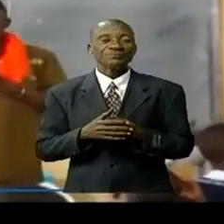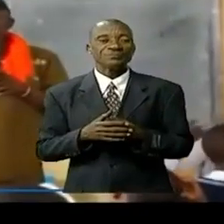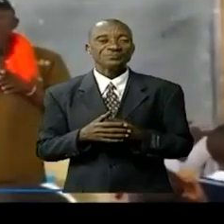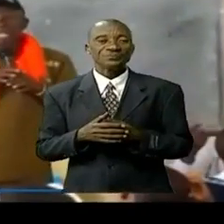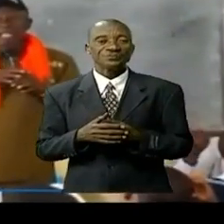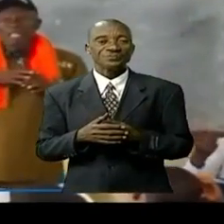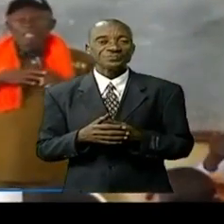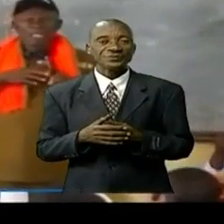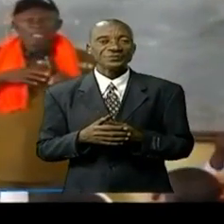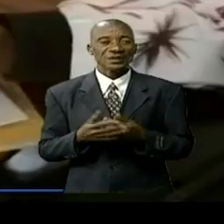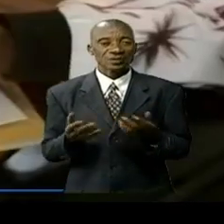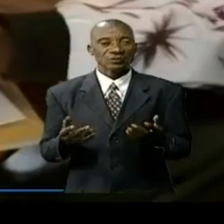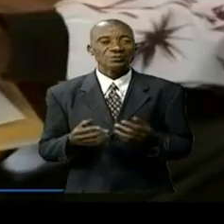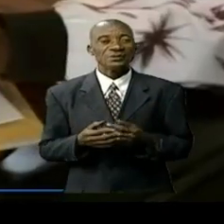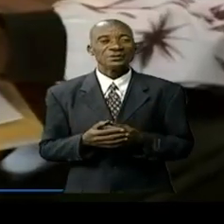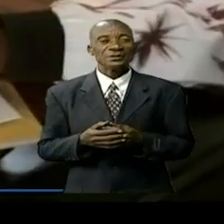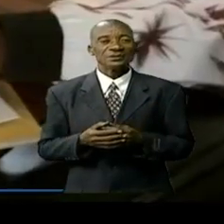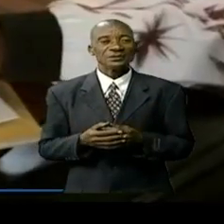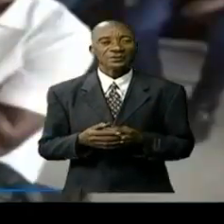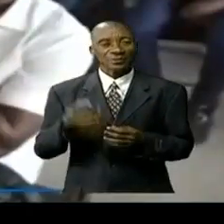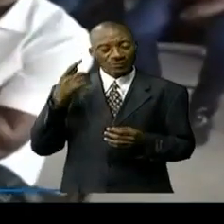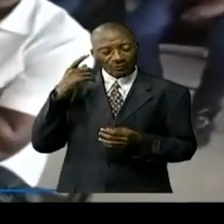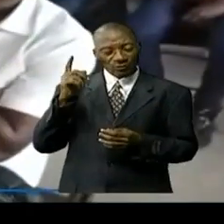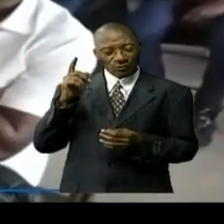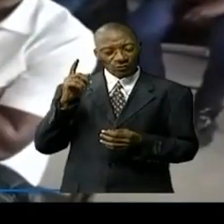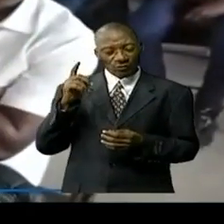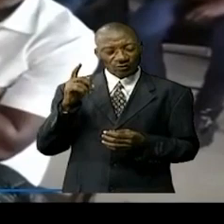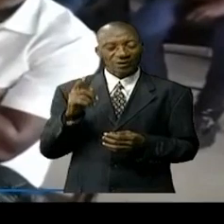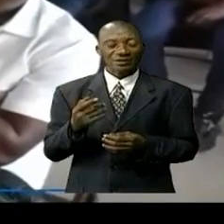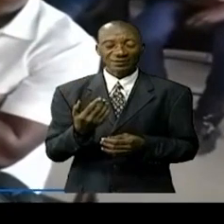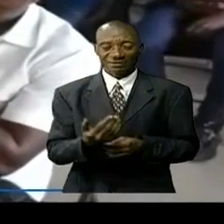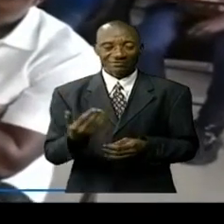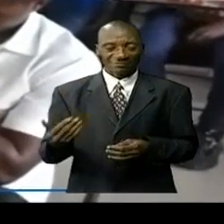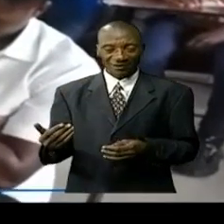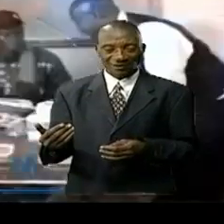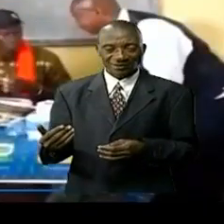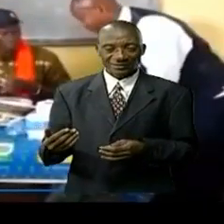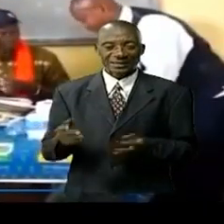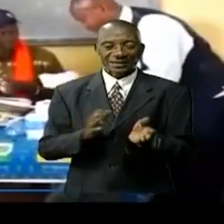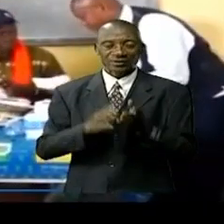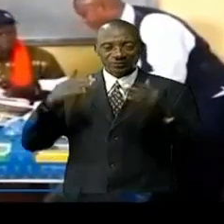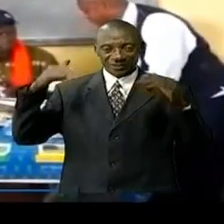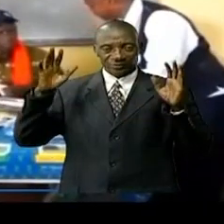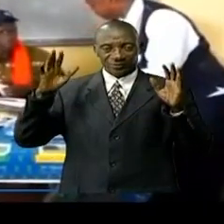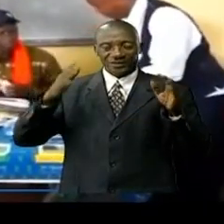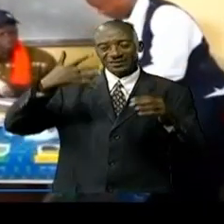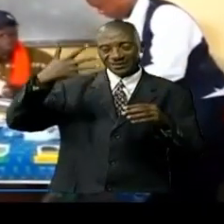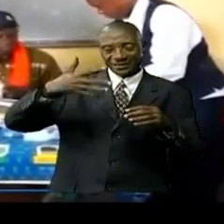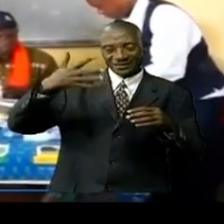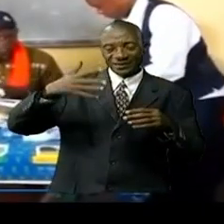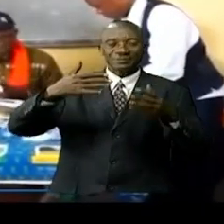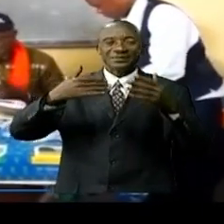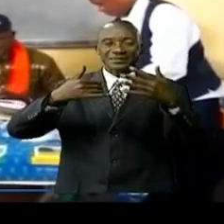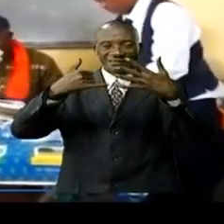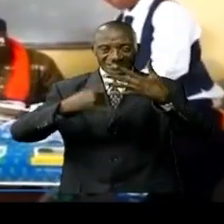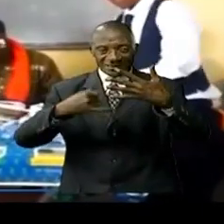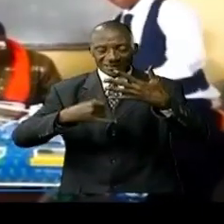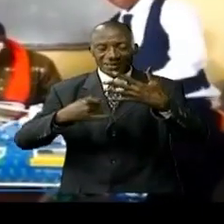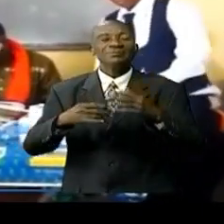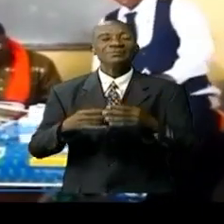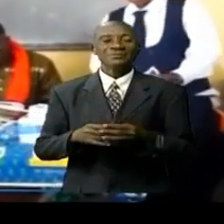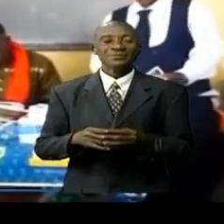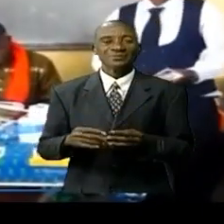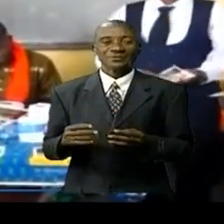café littéraire à l'intention des élèves de la 4e, 5e et 6e année. Tous se sont retrouvés au collège Mwanga de